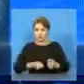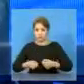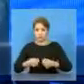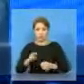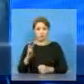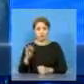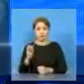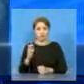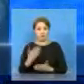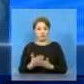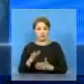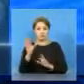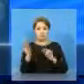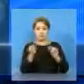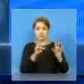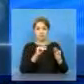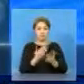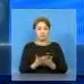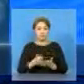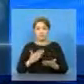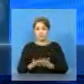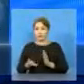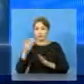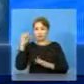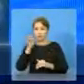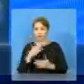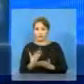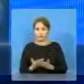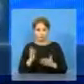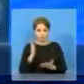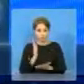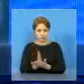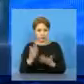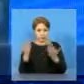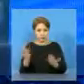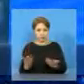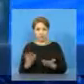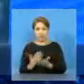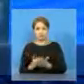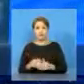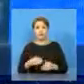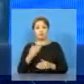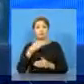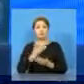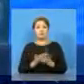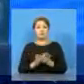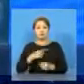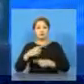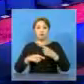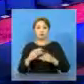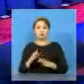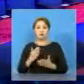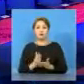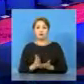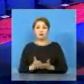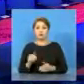как Нурсултан Назарбаев, счастлива. Анализ прошлого, оценивание того, что имеем сейчас – беспрецедентный пример для будущих поколений».